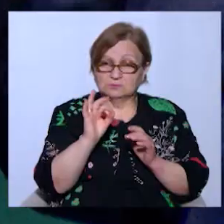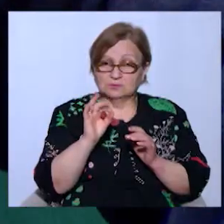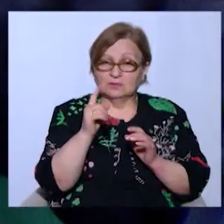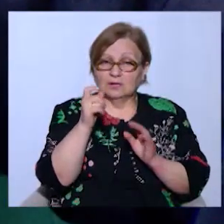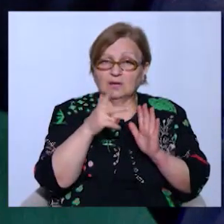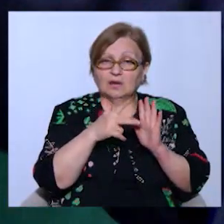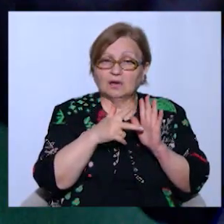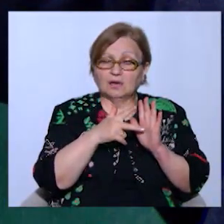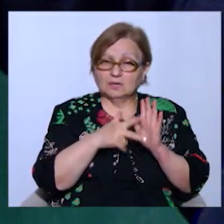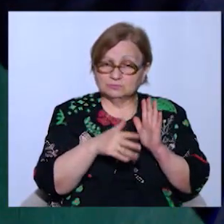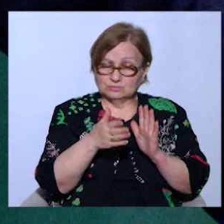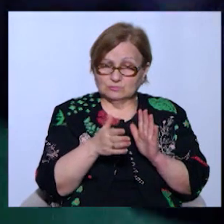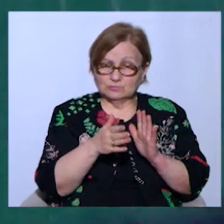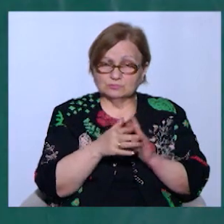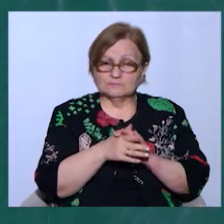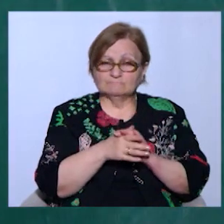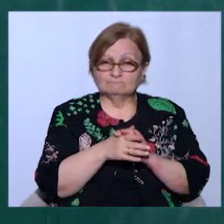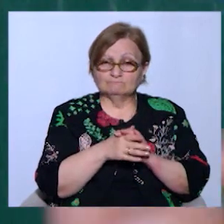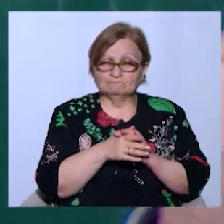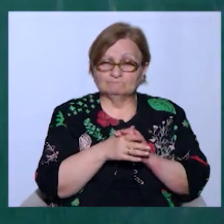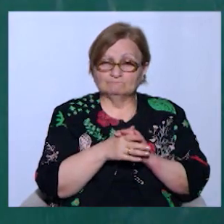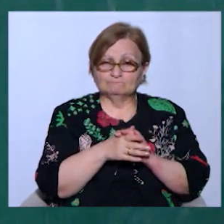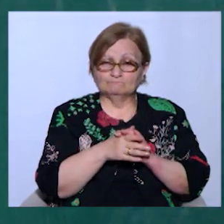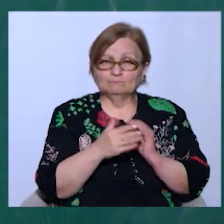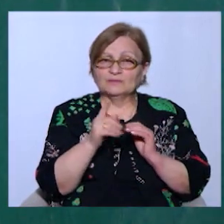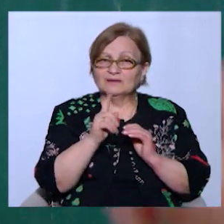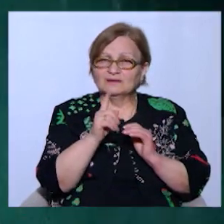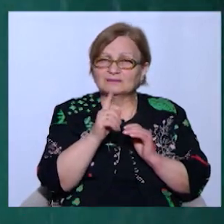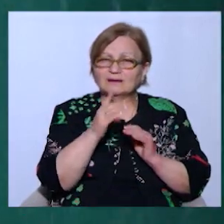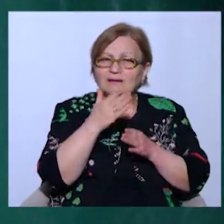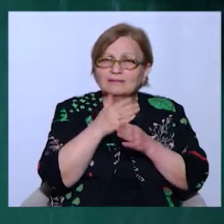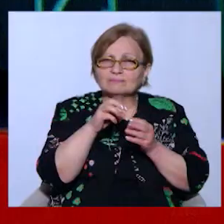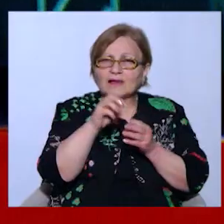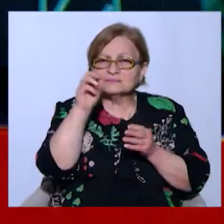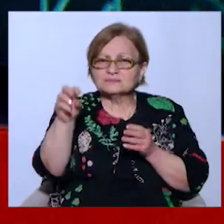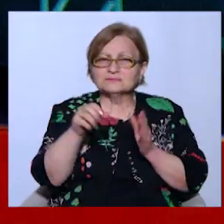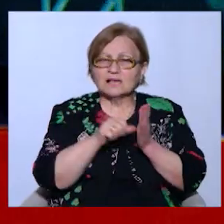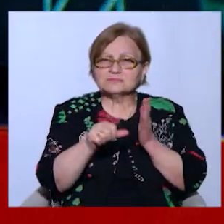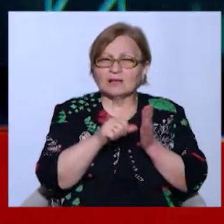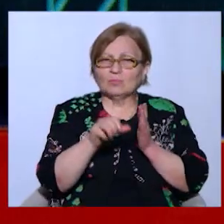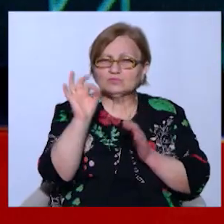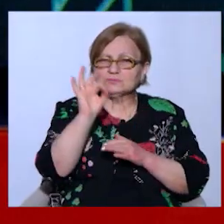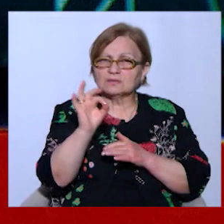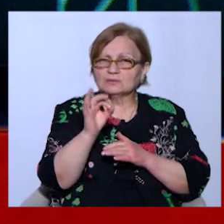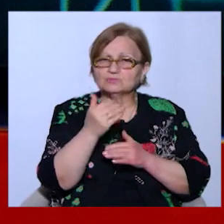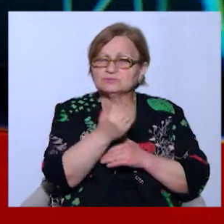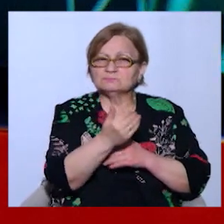180 გრადუსია გაშლილი კუთხე და რა ნაწილია მისი 60 გრადუსი?